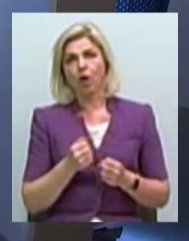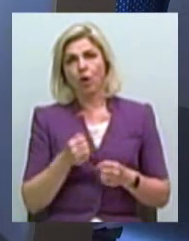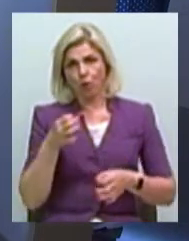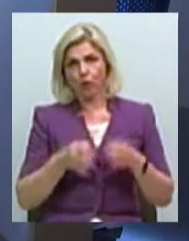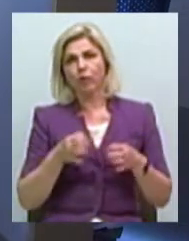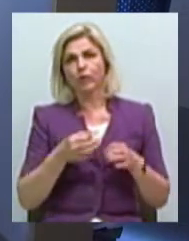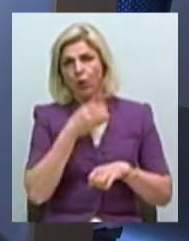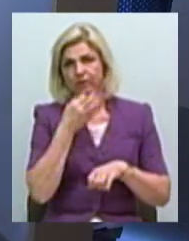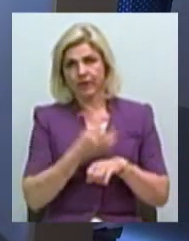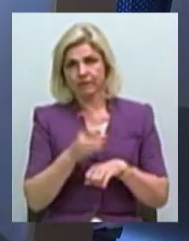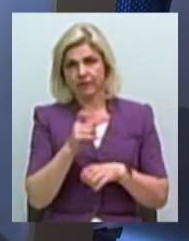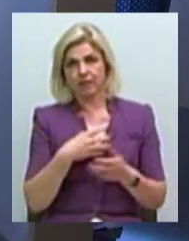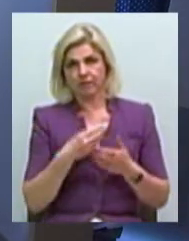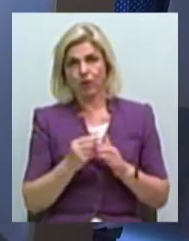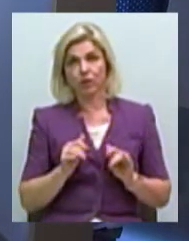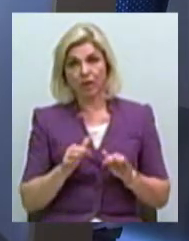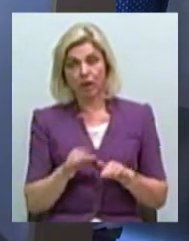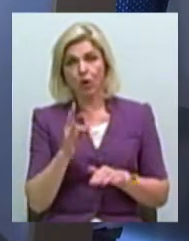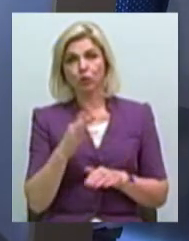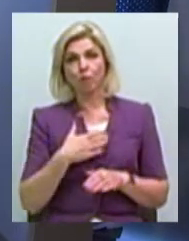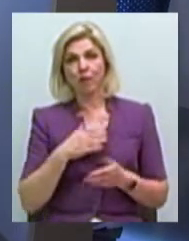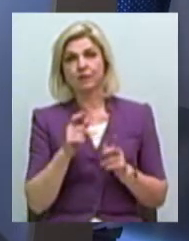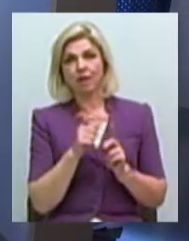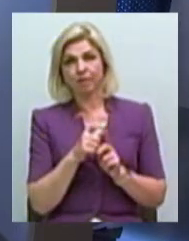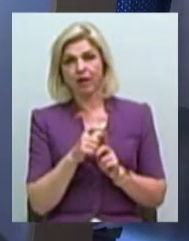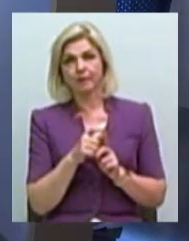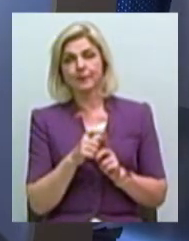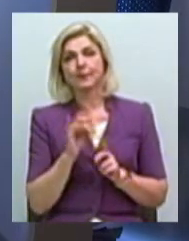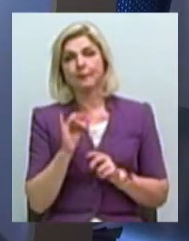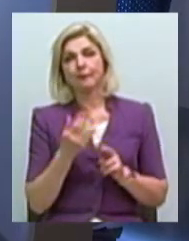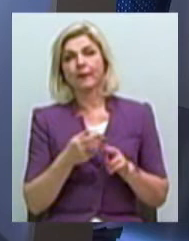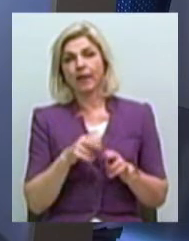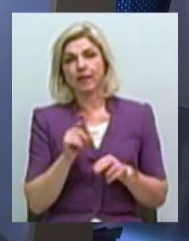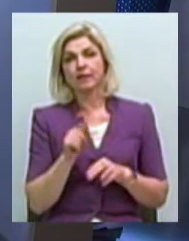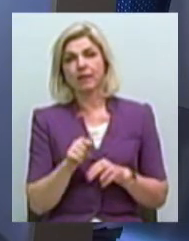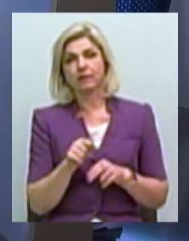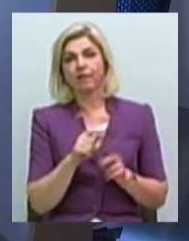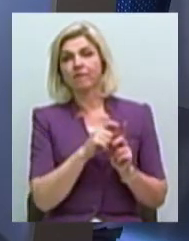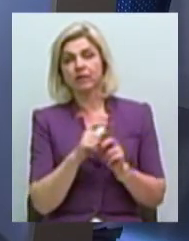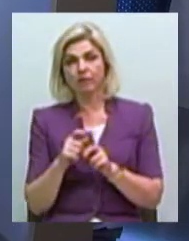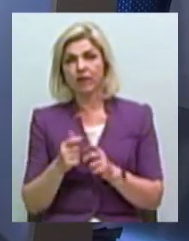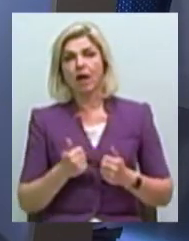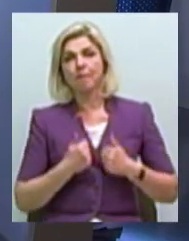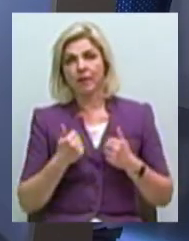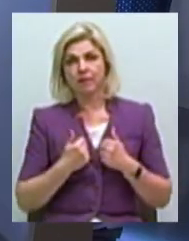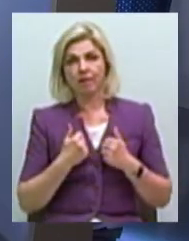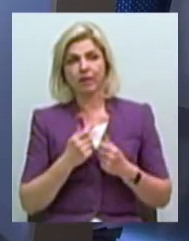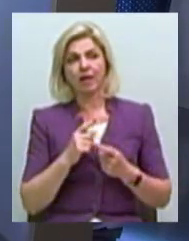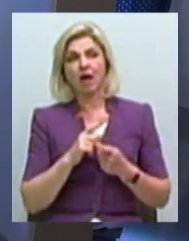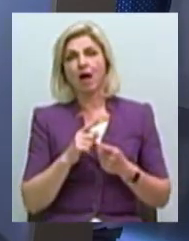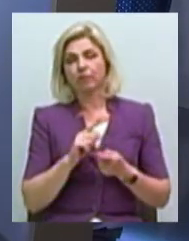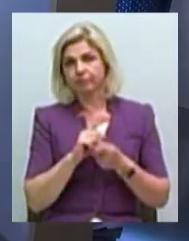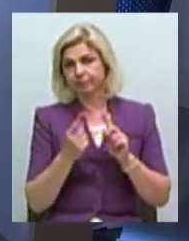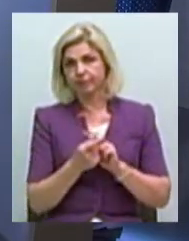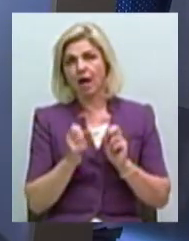свое деяние. Но мои слова и вот эти вот мои, как говорится, фразеологизмы пытаются интерпретировать как угрозы той